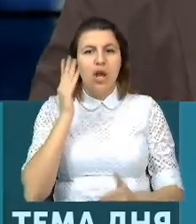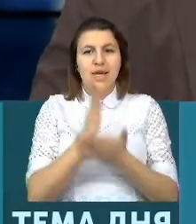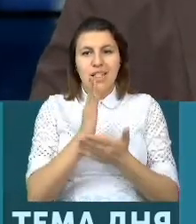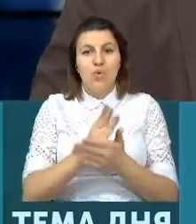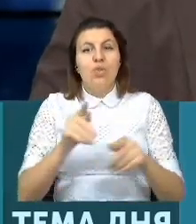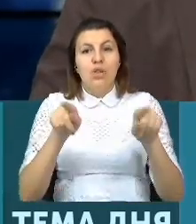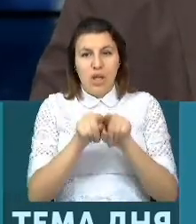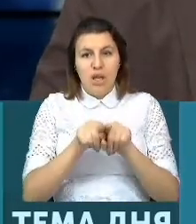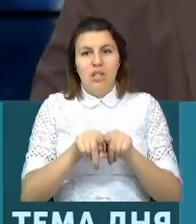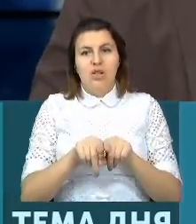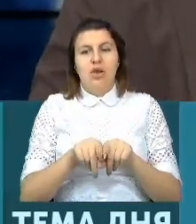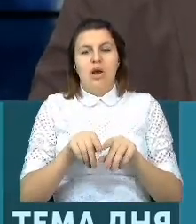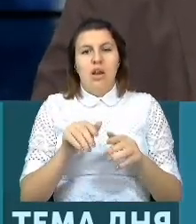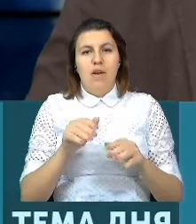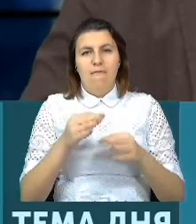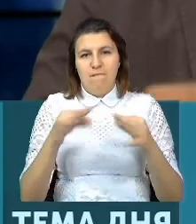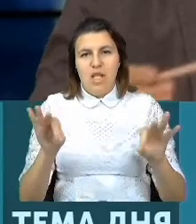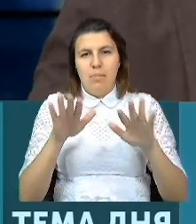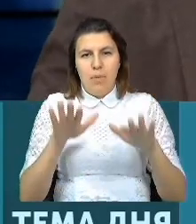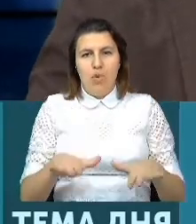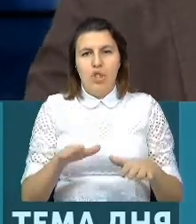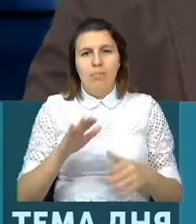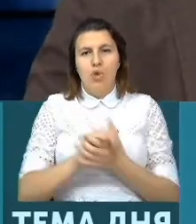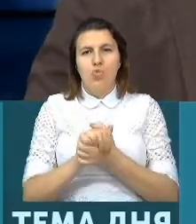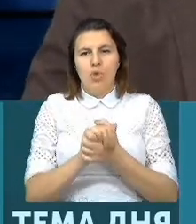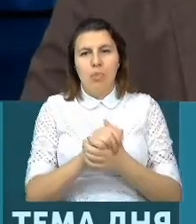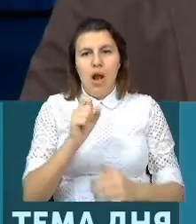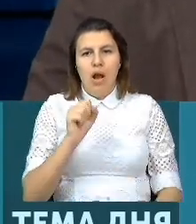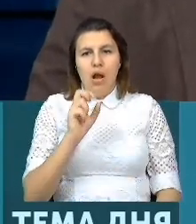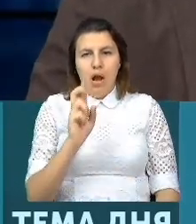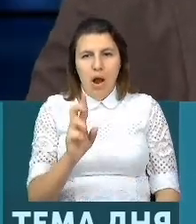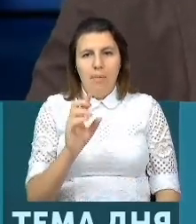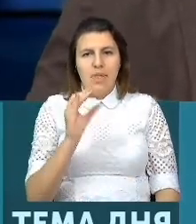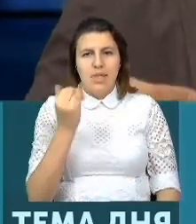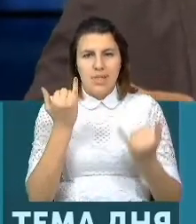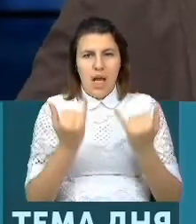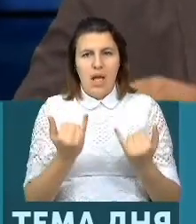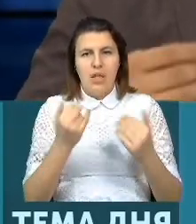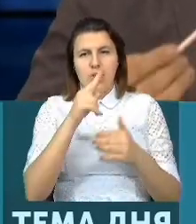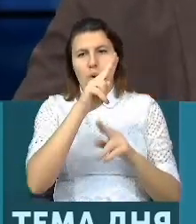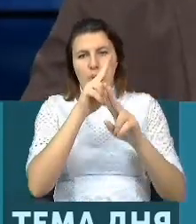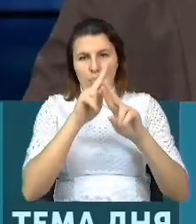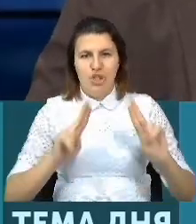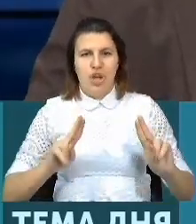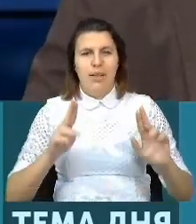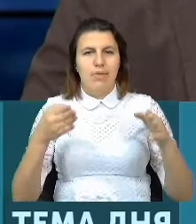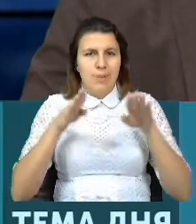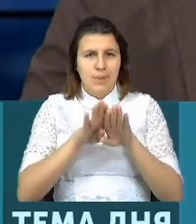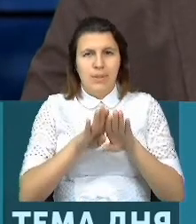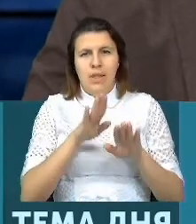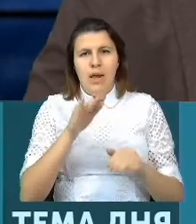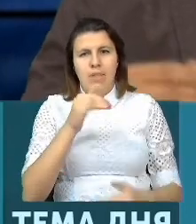називається «Дружба Хаб», але наразі він опечатаний, там немає світла, і є певні так проблеми з його